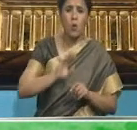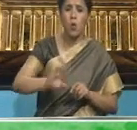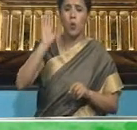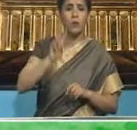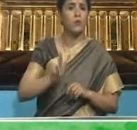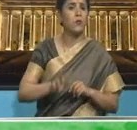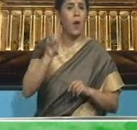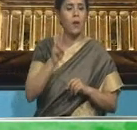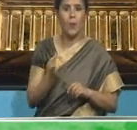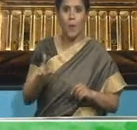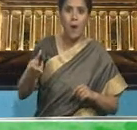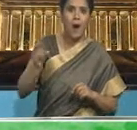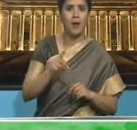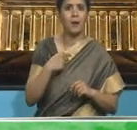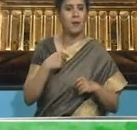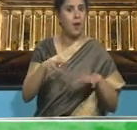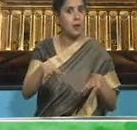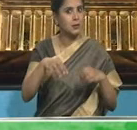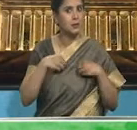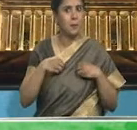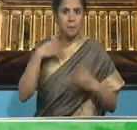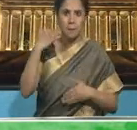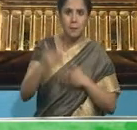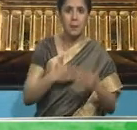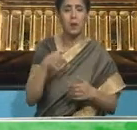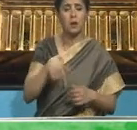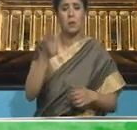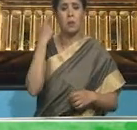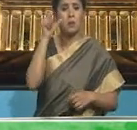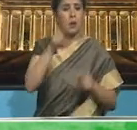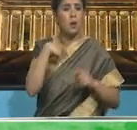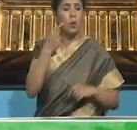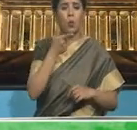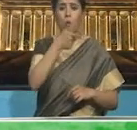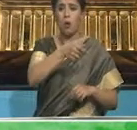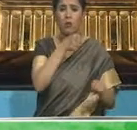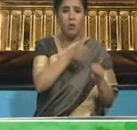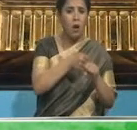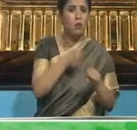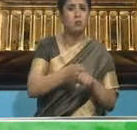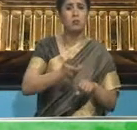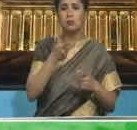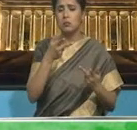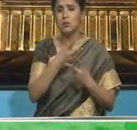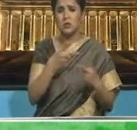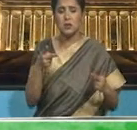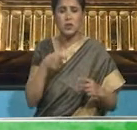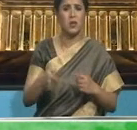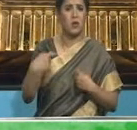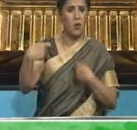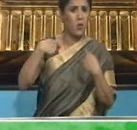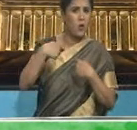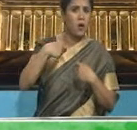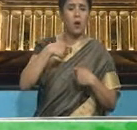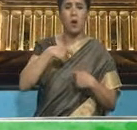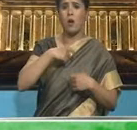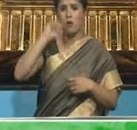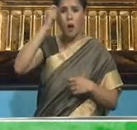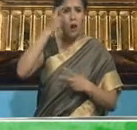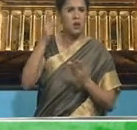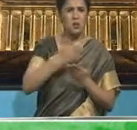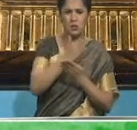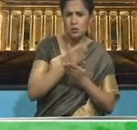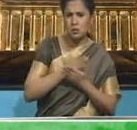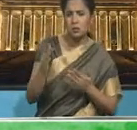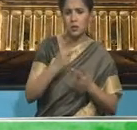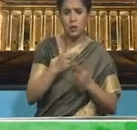को फिर से अपनाने में क्रांतिकारियों और सुधारकों ने दूरदर्शी और आदर्शवादी